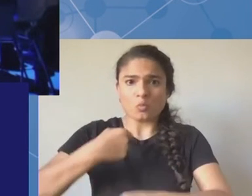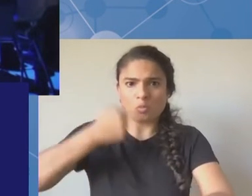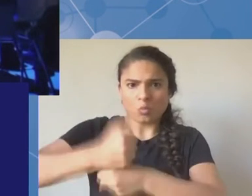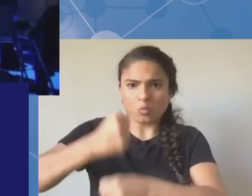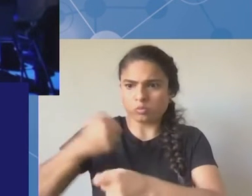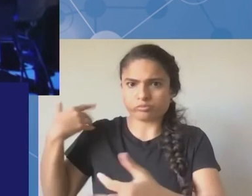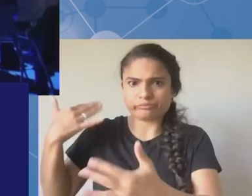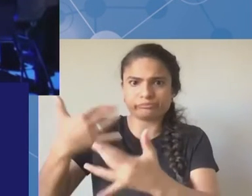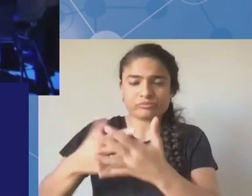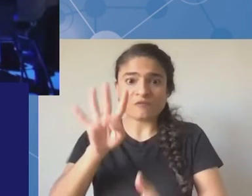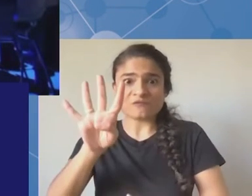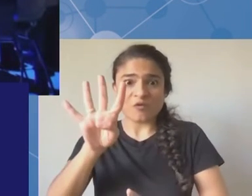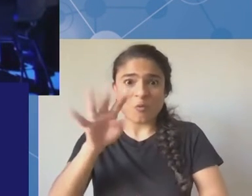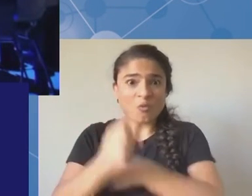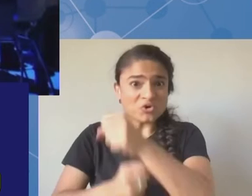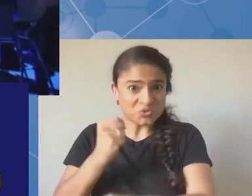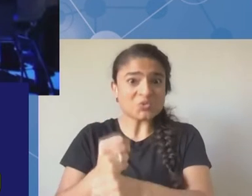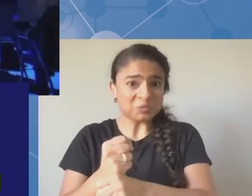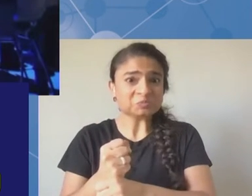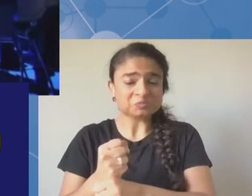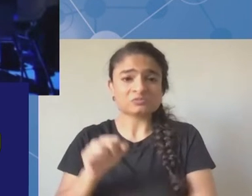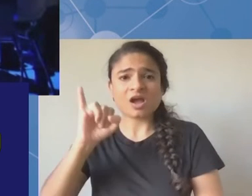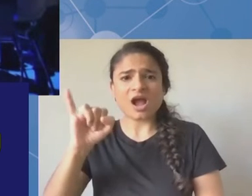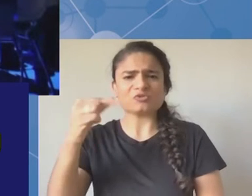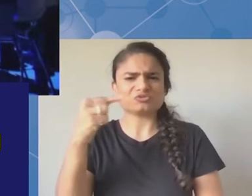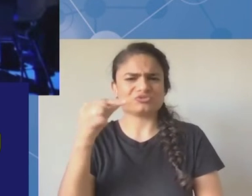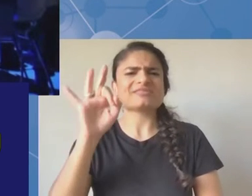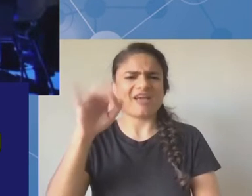океан». И хочу сердечно